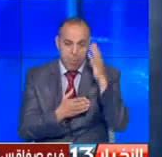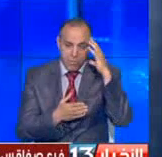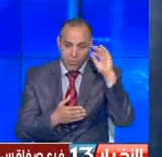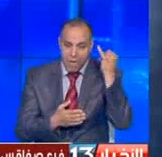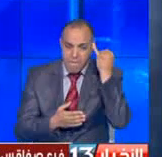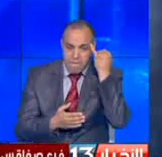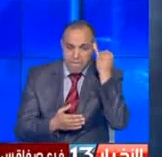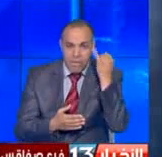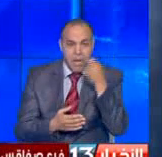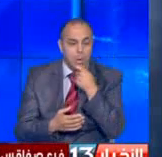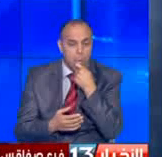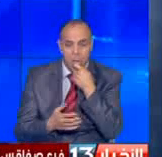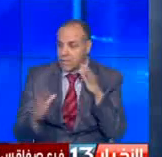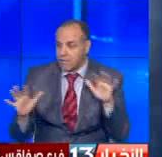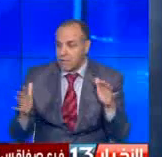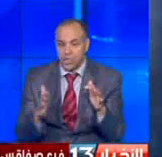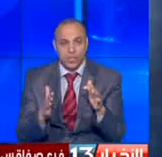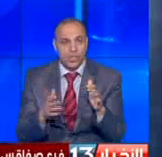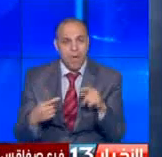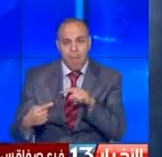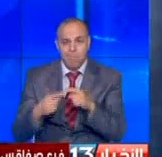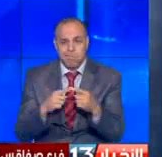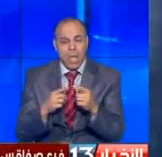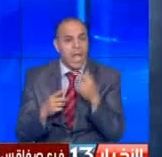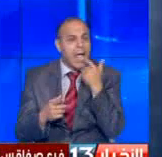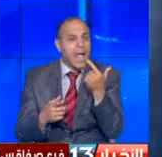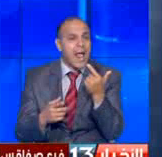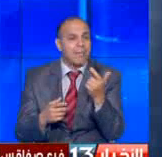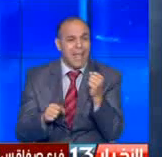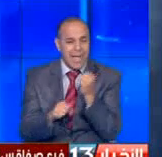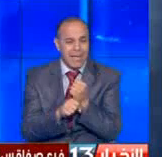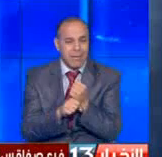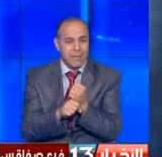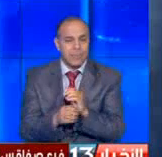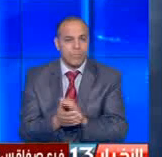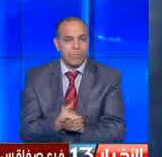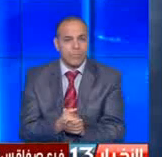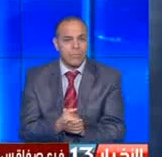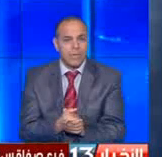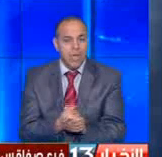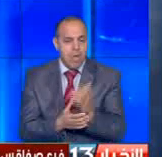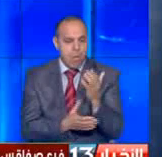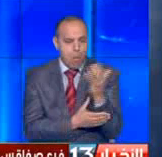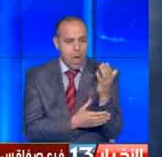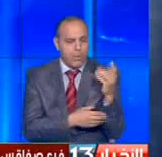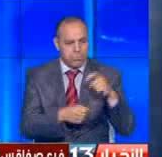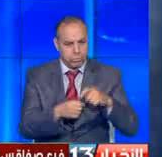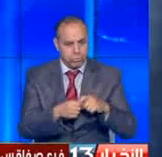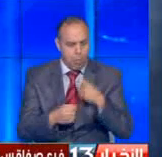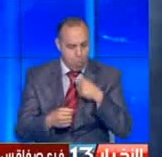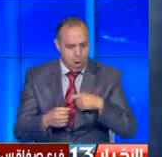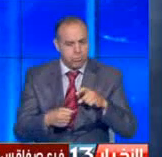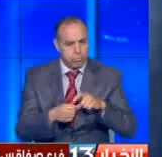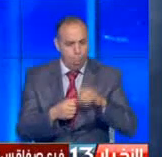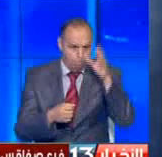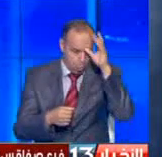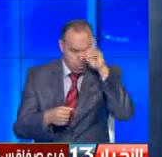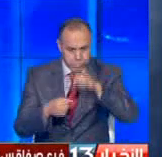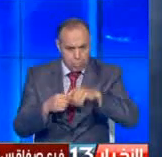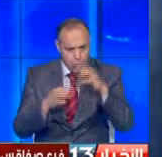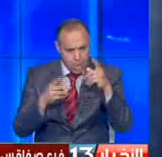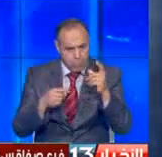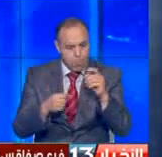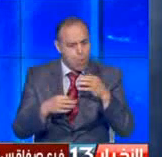فكره عن التحكيم وعلاقته فض النزاعات في مجال الاستثمار المحامين مشاركين سيده القضاه الخبراء المحاسبين